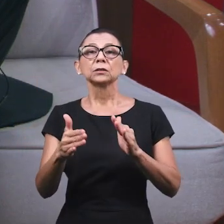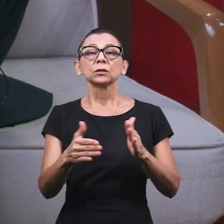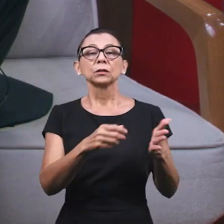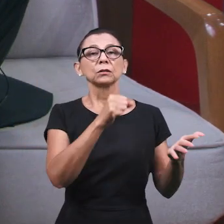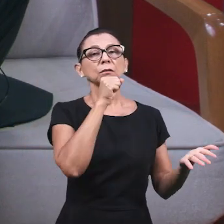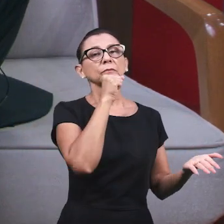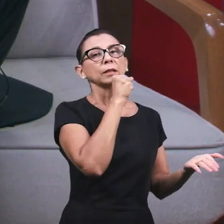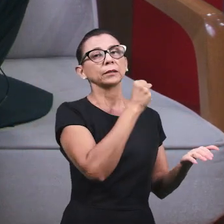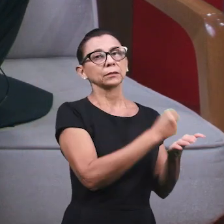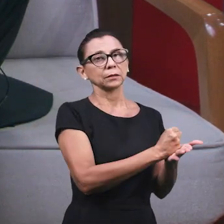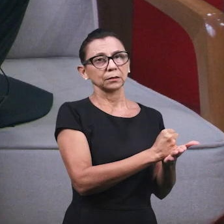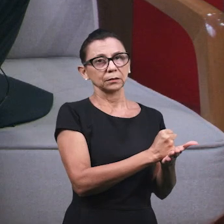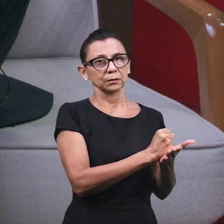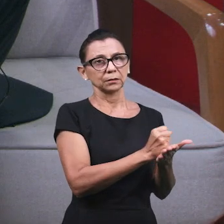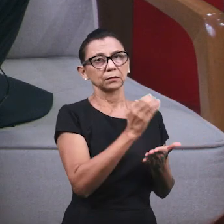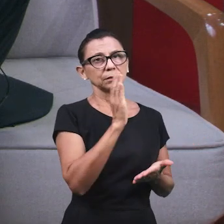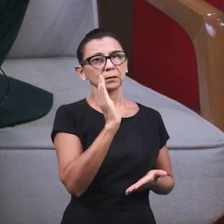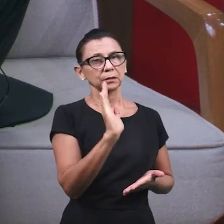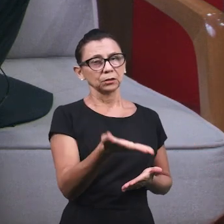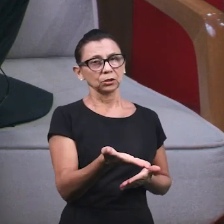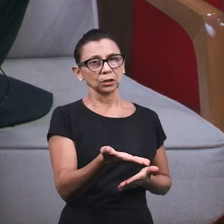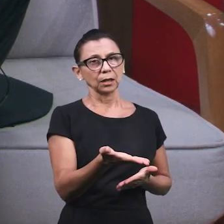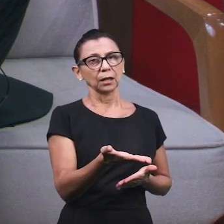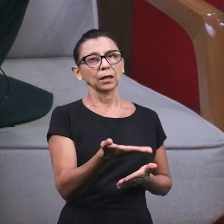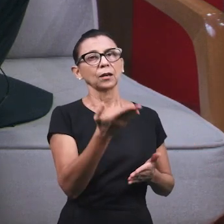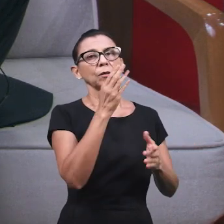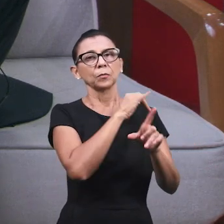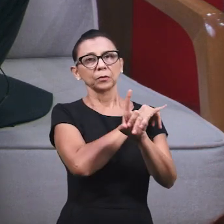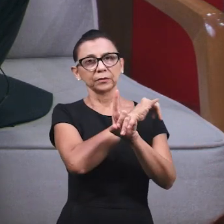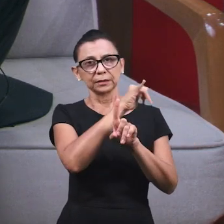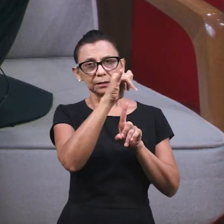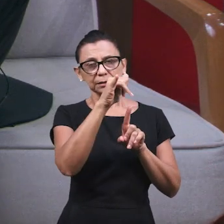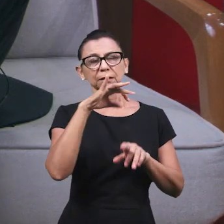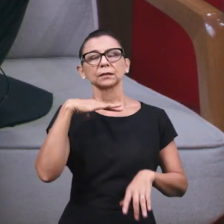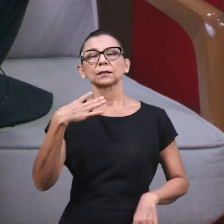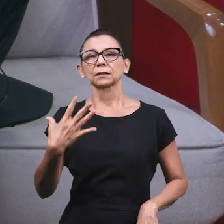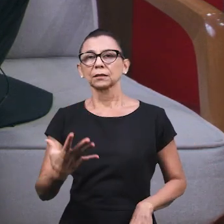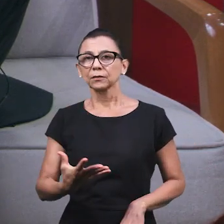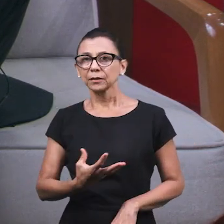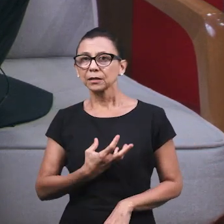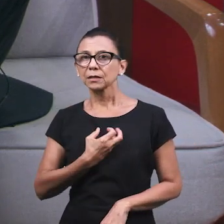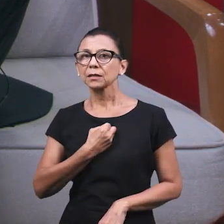ça a été établi la prophétie du salut.